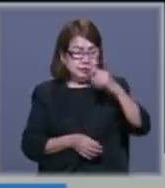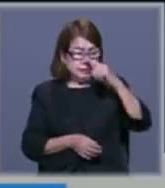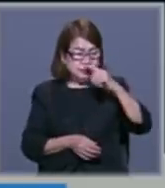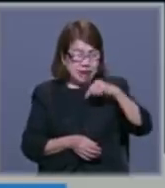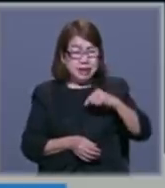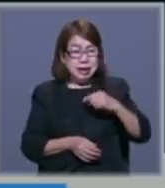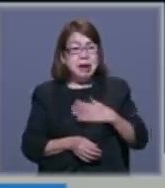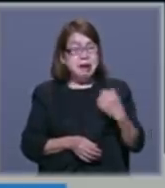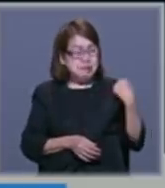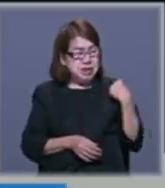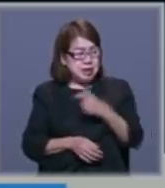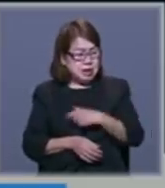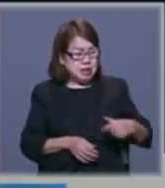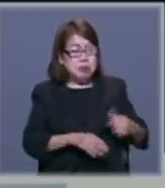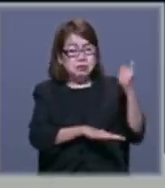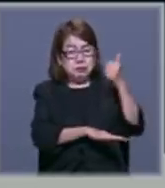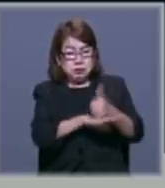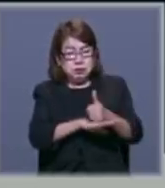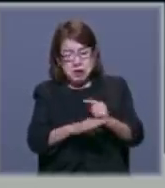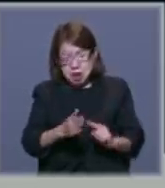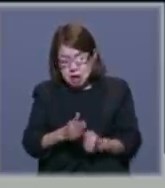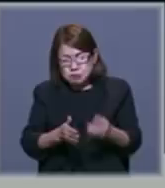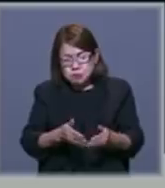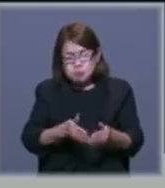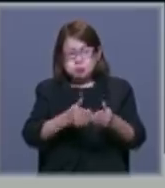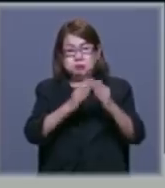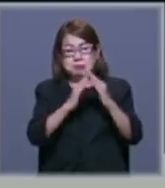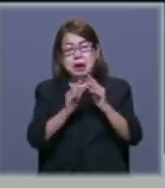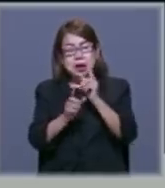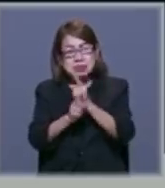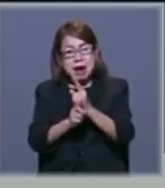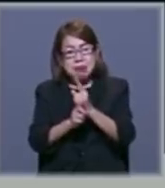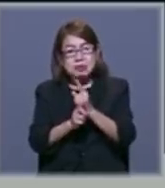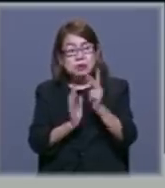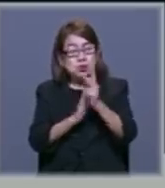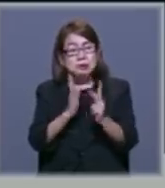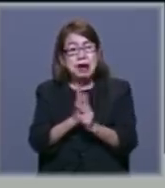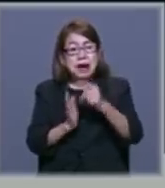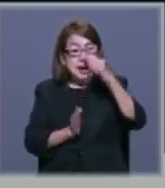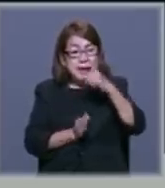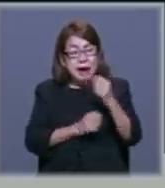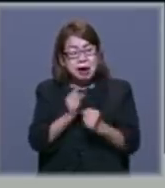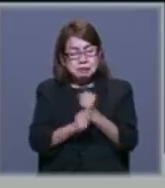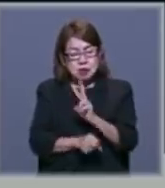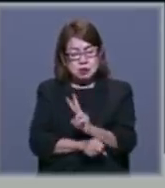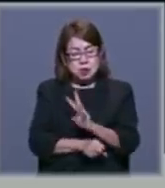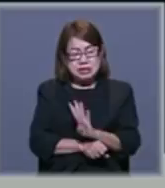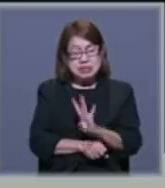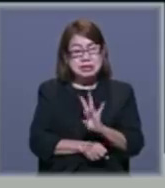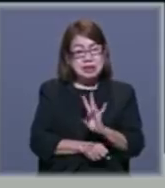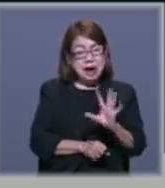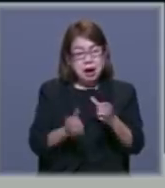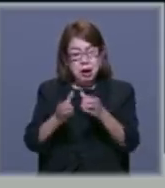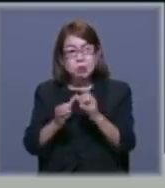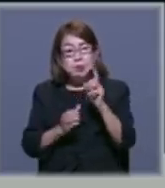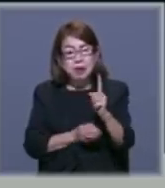ได้รับการสถาปนาขึ้นโดยรัฐธรรมนูญแห่งราชอาณาจักรสยามพุทธศักราช2475และหมวด1พระมหากษัตริย์ม